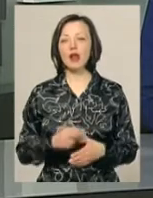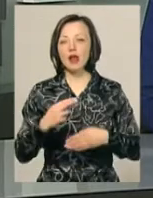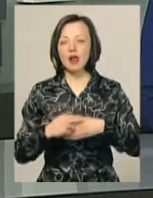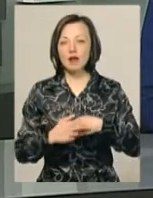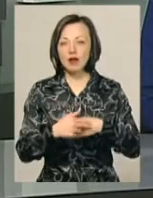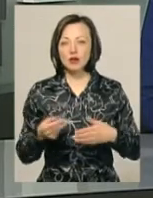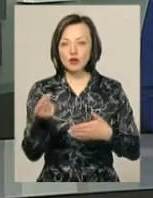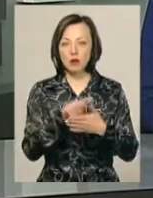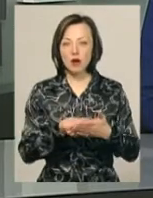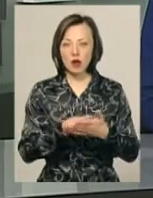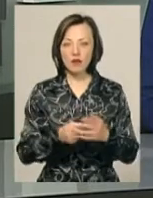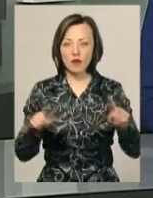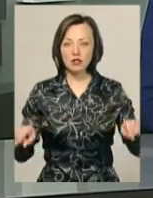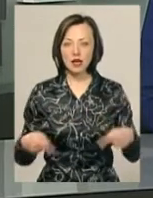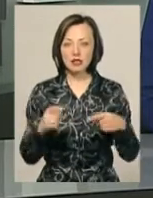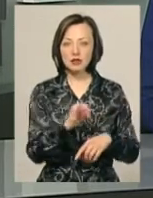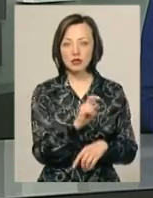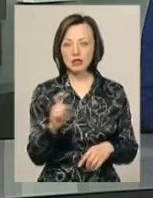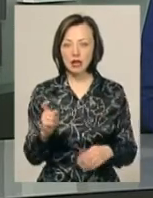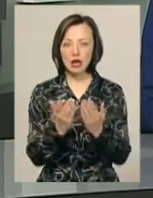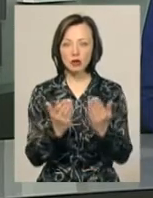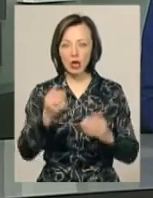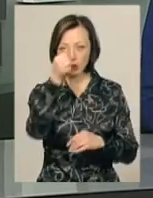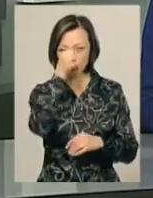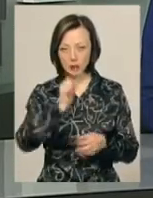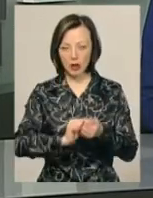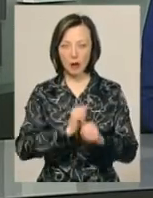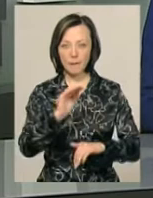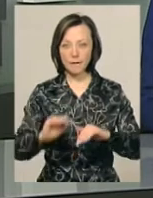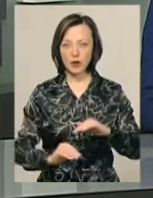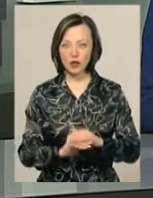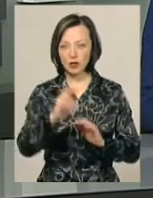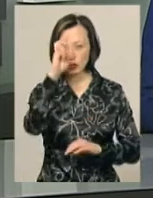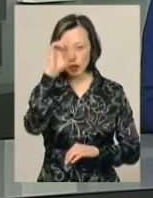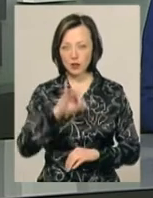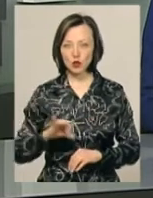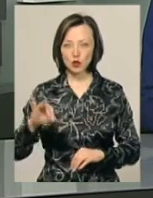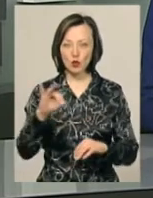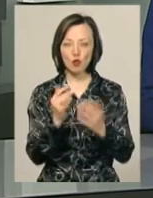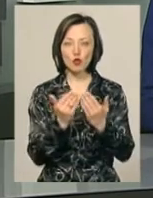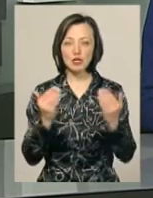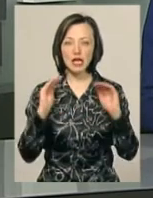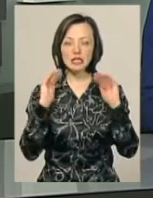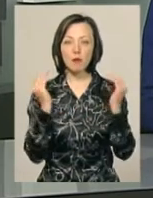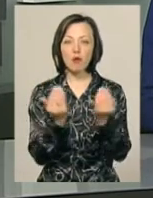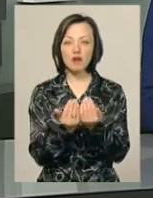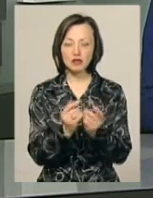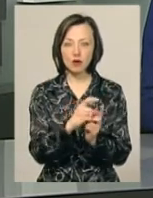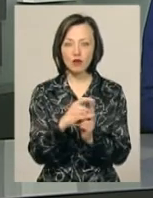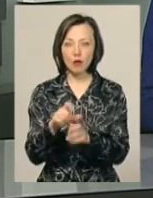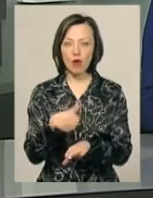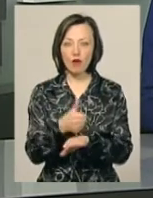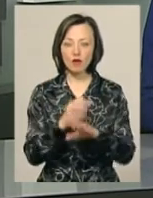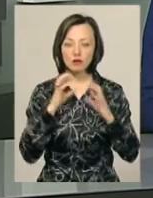Євангеліє із зображенням Воскреслого Христа стало експонатом місяця у Кам'янець-Подільському державному історичному музеї-заповіднику. За словами